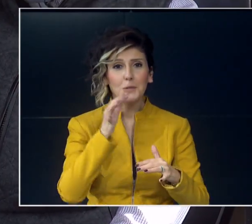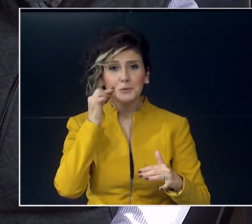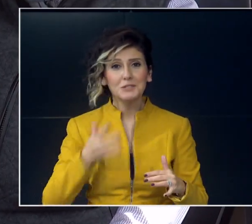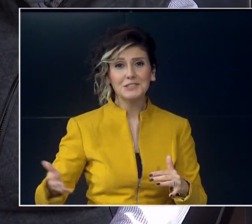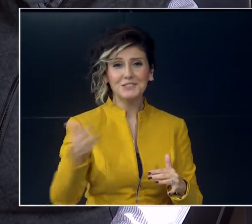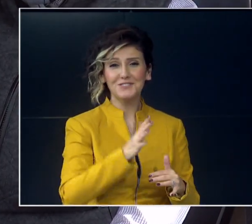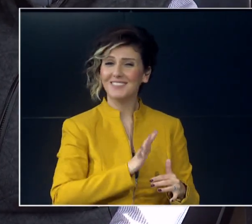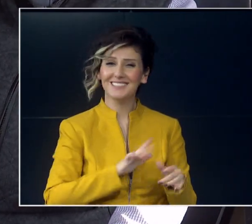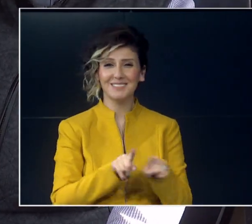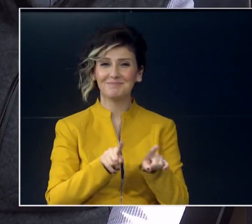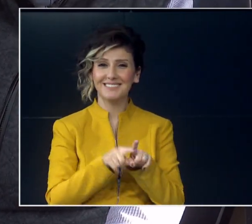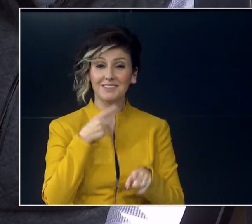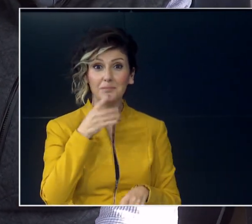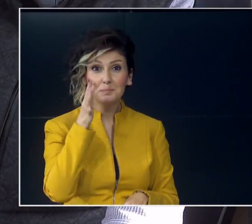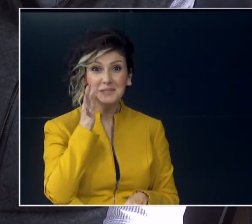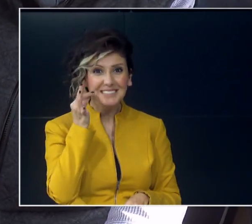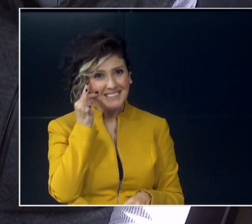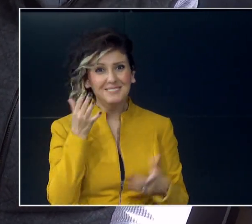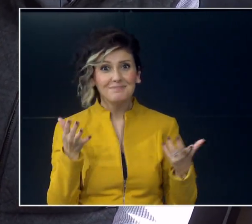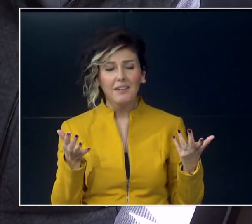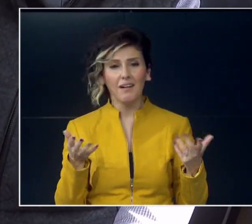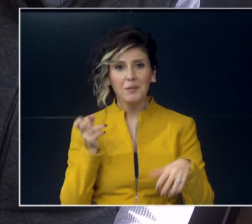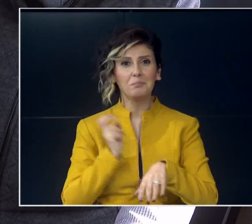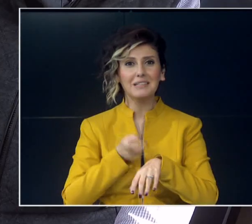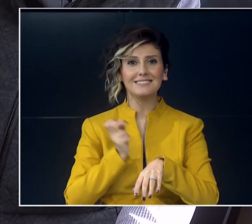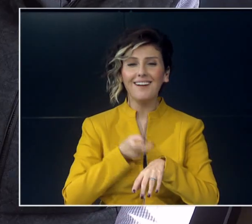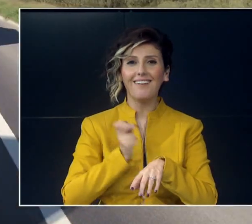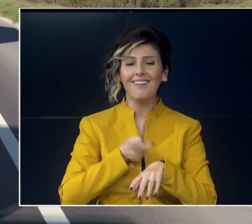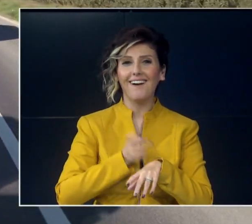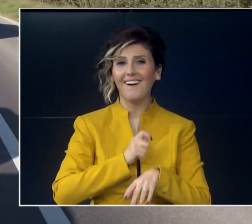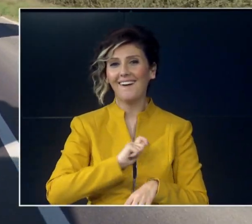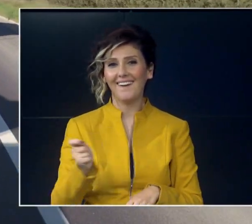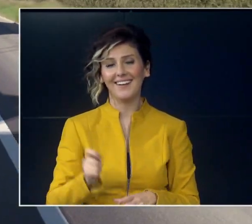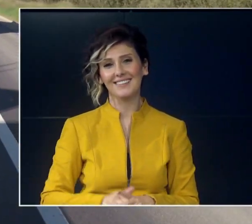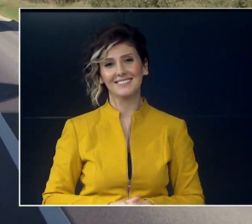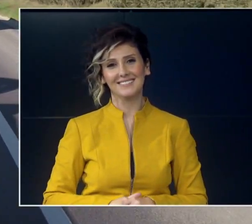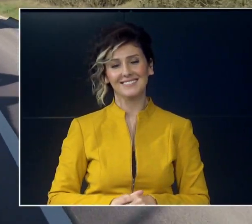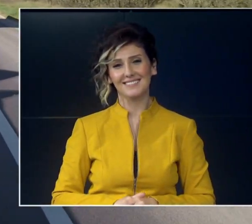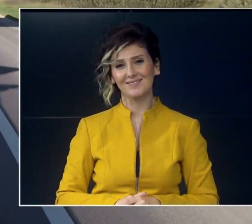oluyor. 500 kişi. Tabii. Maşallah.